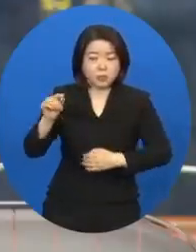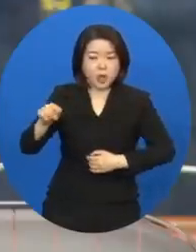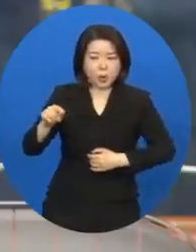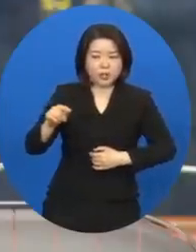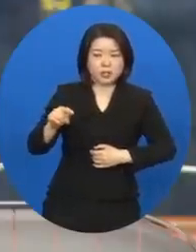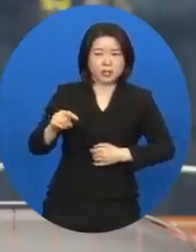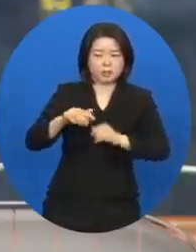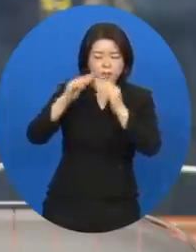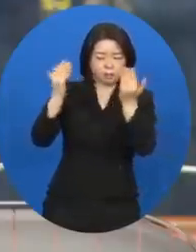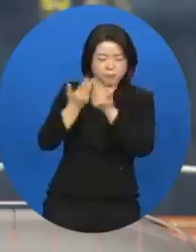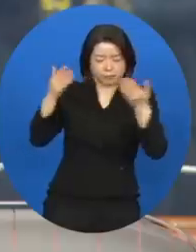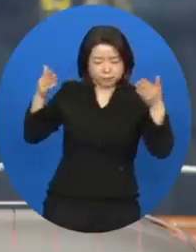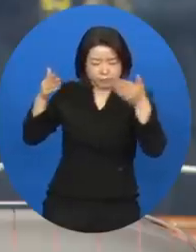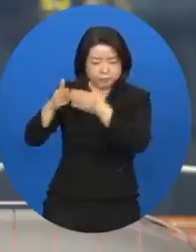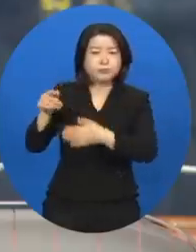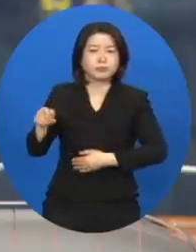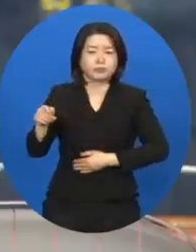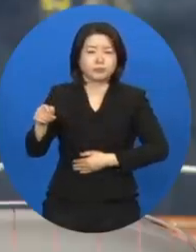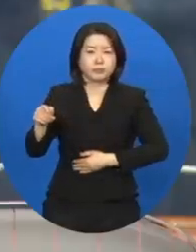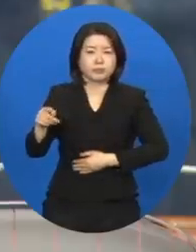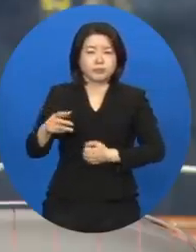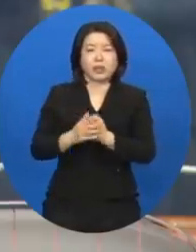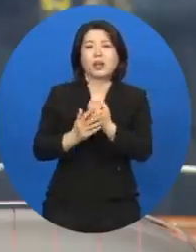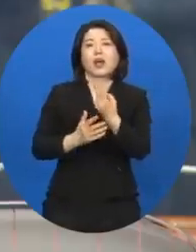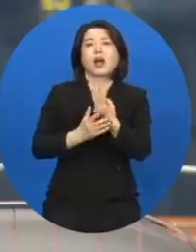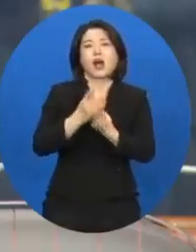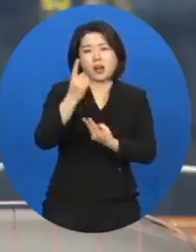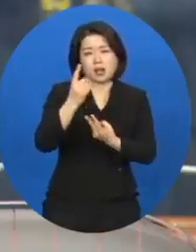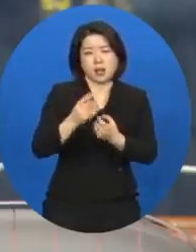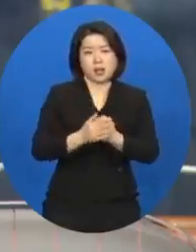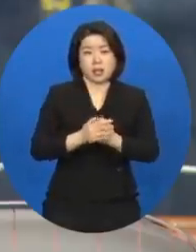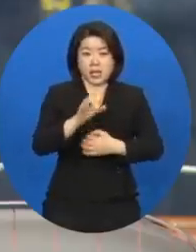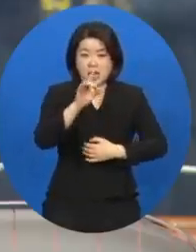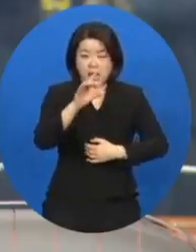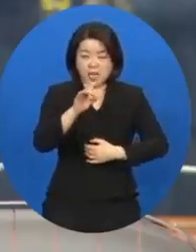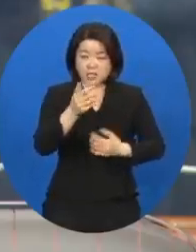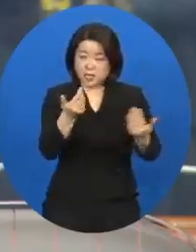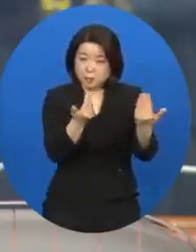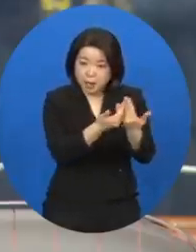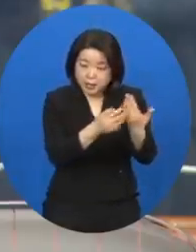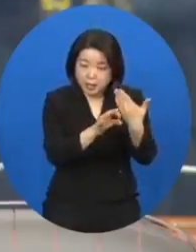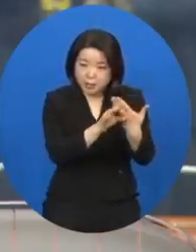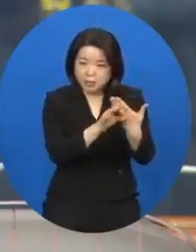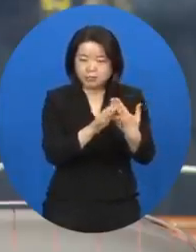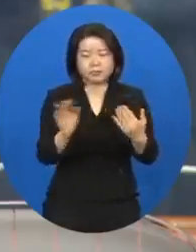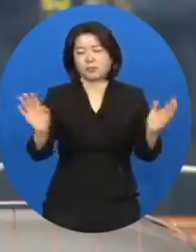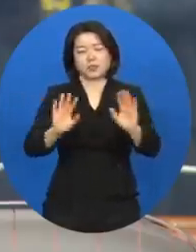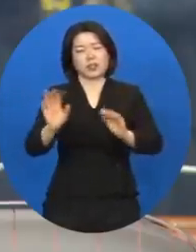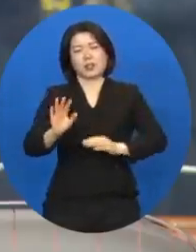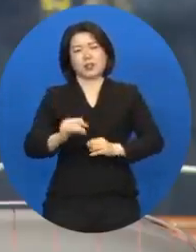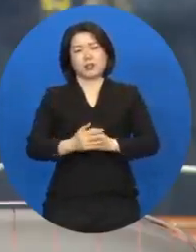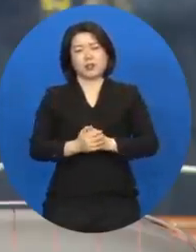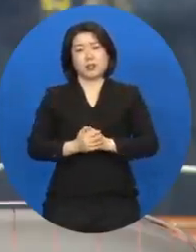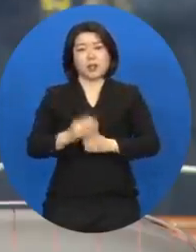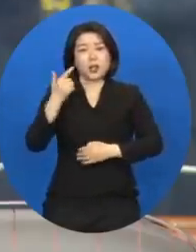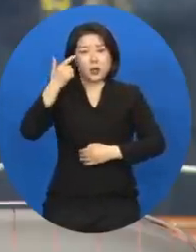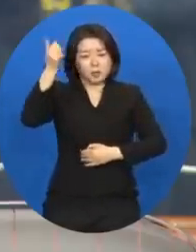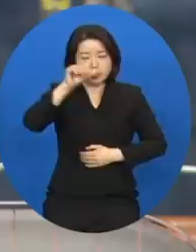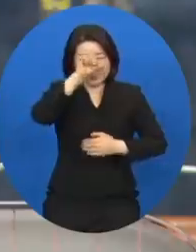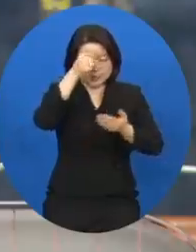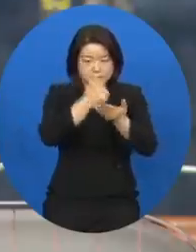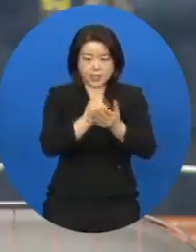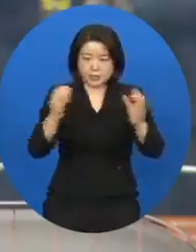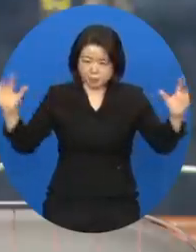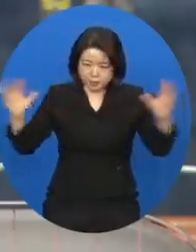걸었어요. 하나 되는. 한 사람이라도 반대하면 안 했어요. 목사님, 장로님들이